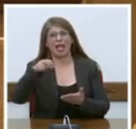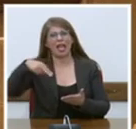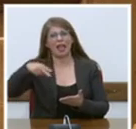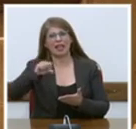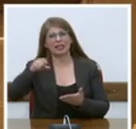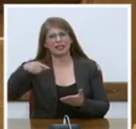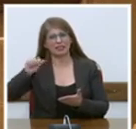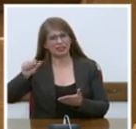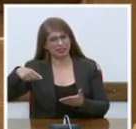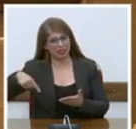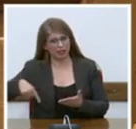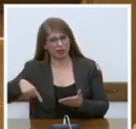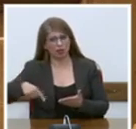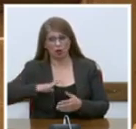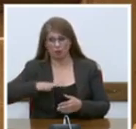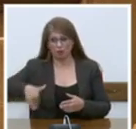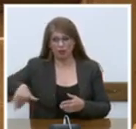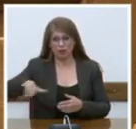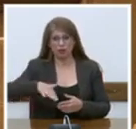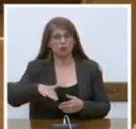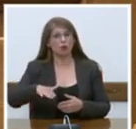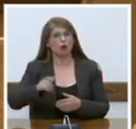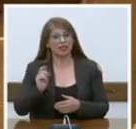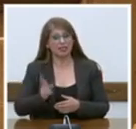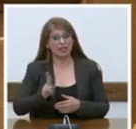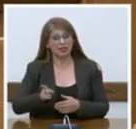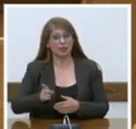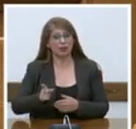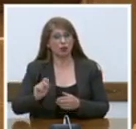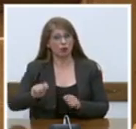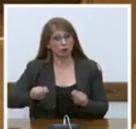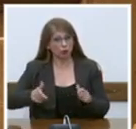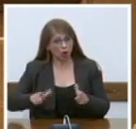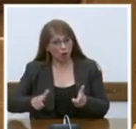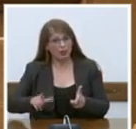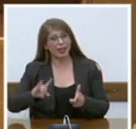κίνδυνο φτώχειας ή κοινωνικό αποκλεισμό αντιστοιχεί στο